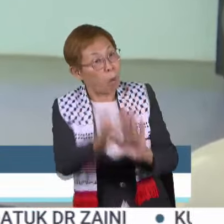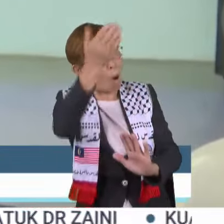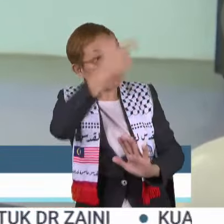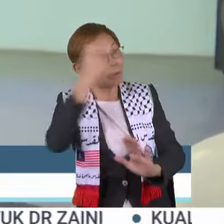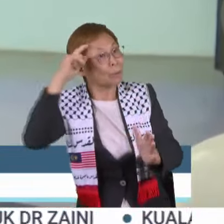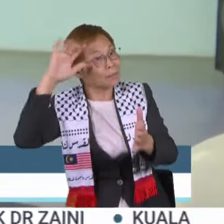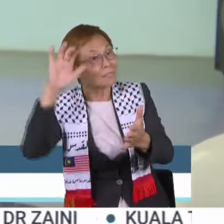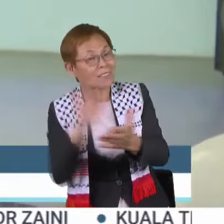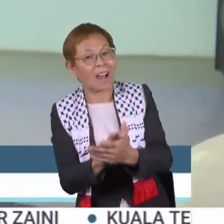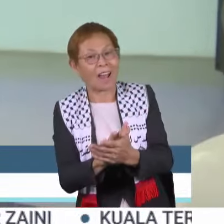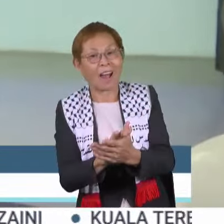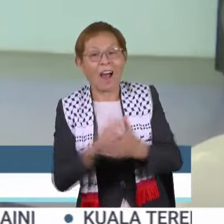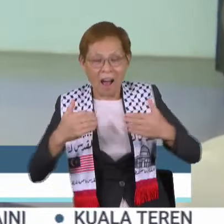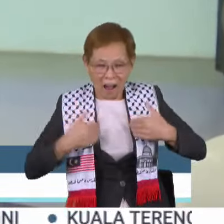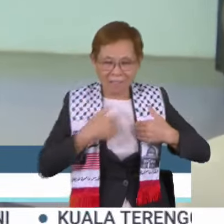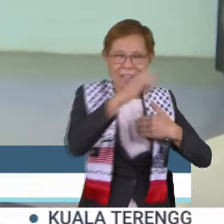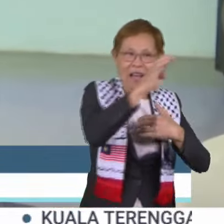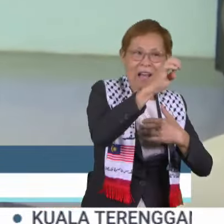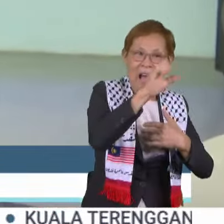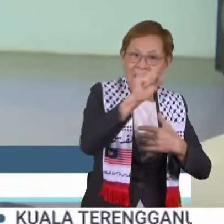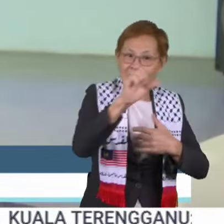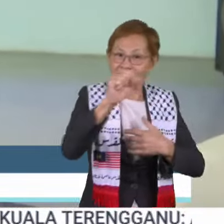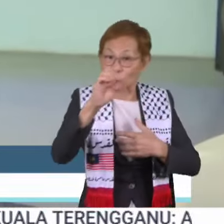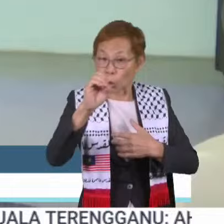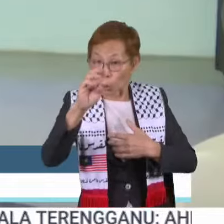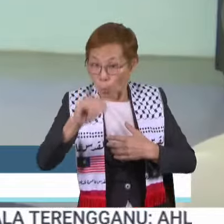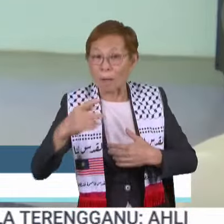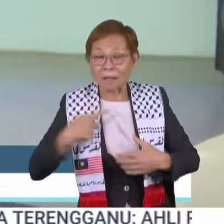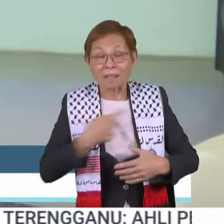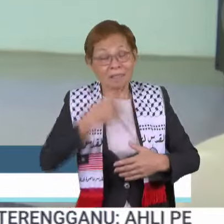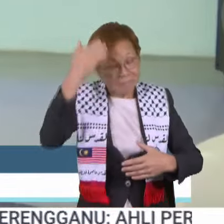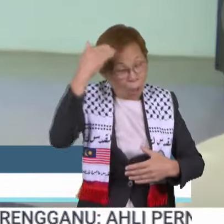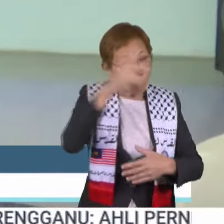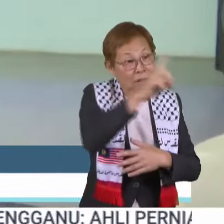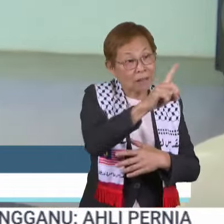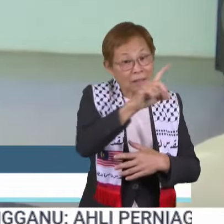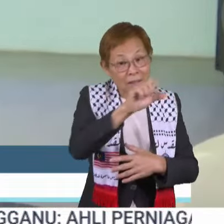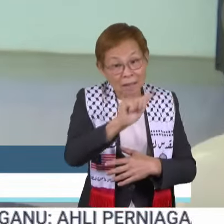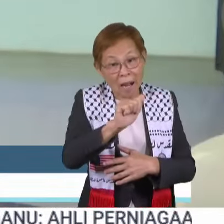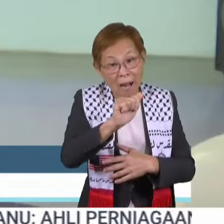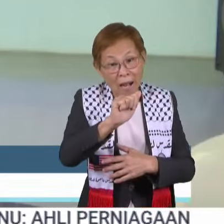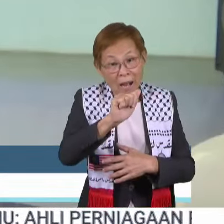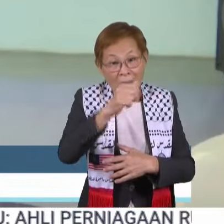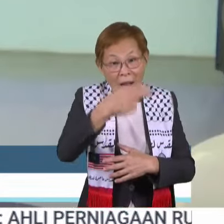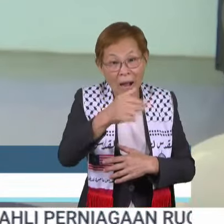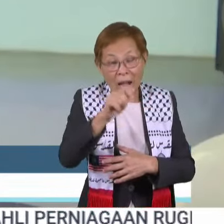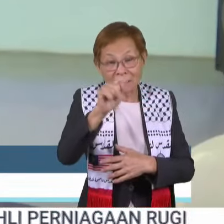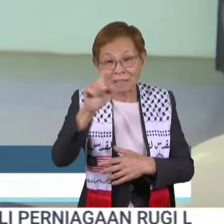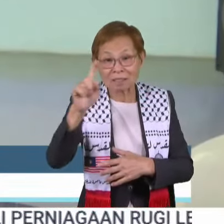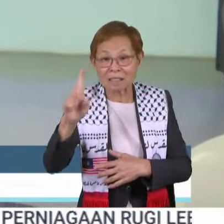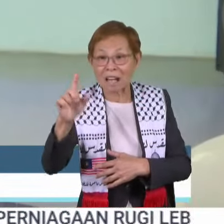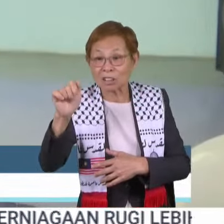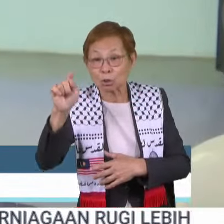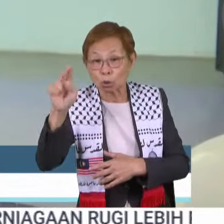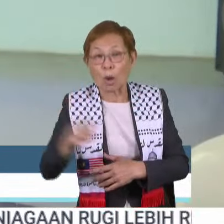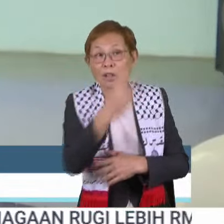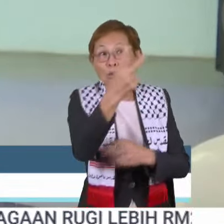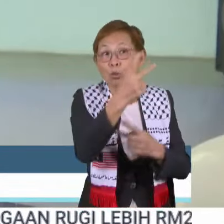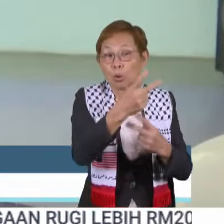begitu yakin dengan kehadiran esom seperti kita sedia maklum di lahadatu ini kita terdapat dua khazana utama dunia di